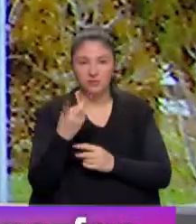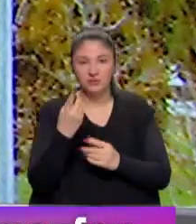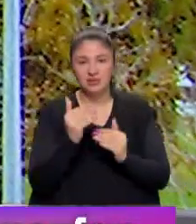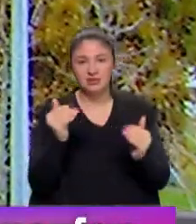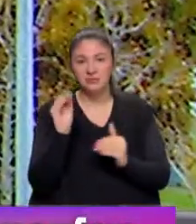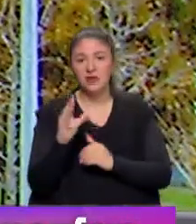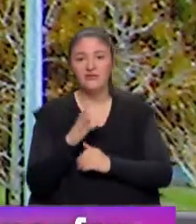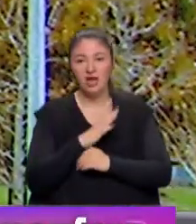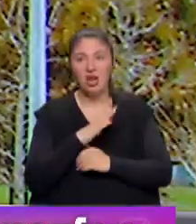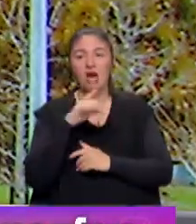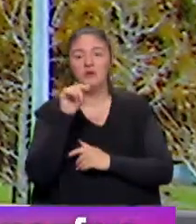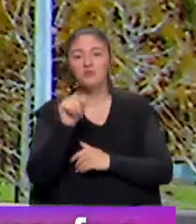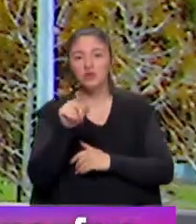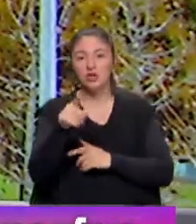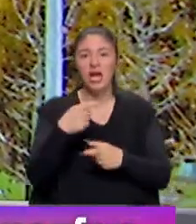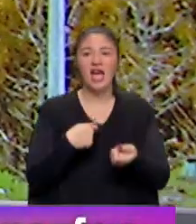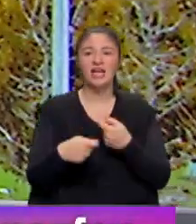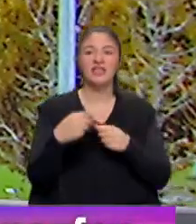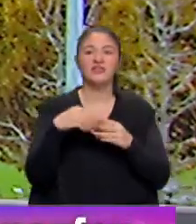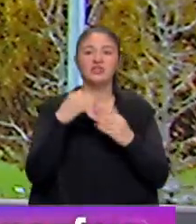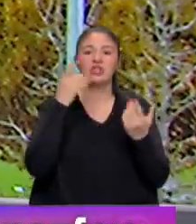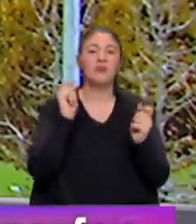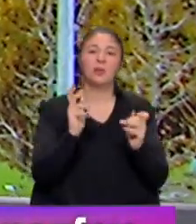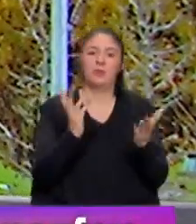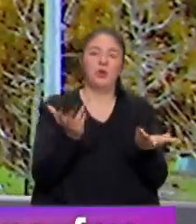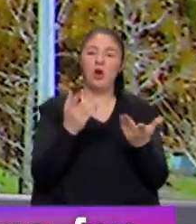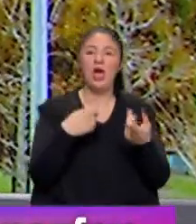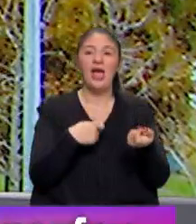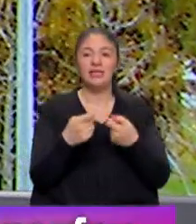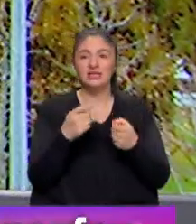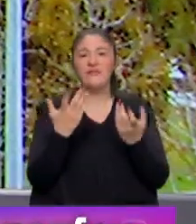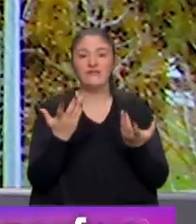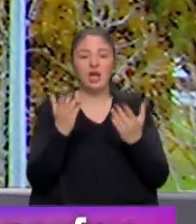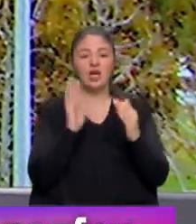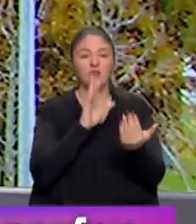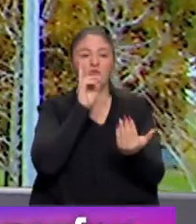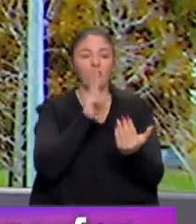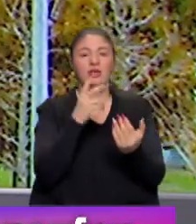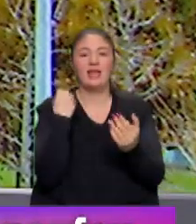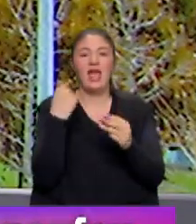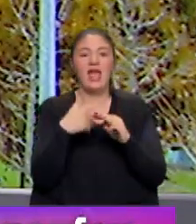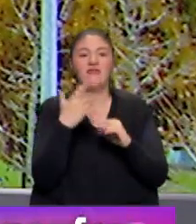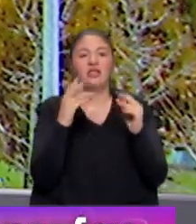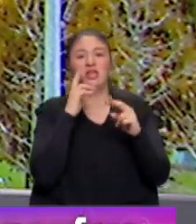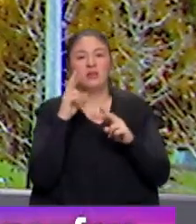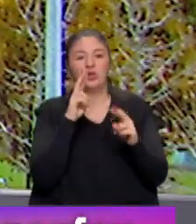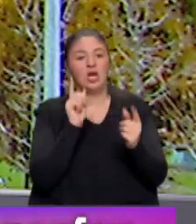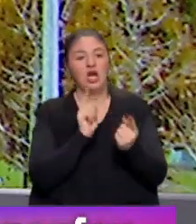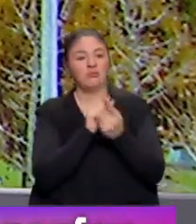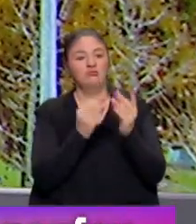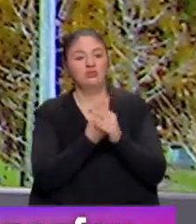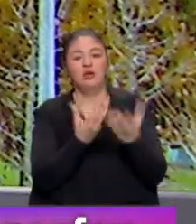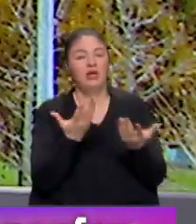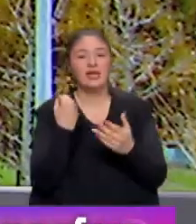bir sınırlama var. Ama bu esnaf için uygulanmıyor. Esnaf ve karşımıza yeni enflasyon tablosuyla karşımıza